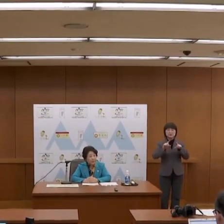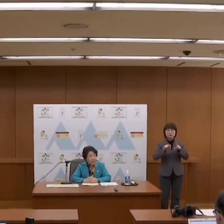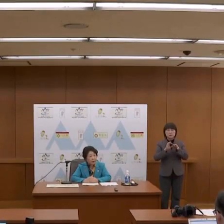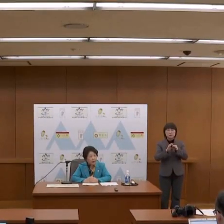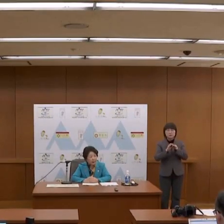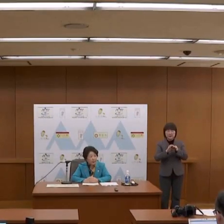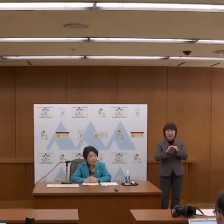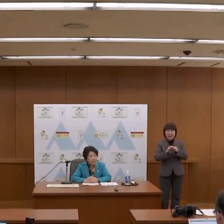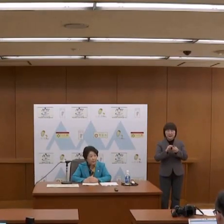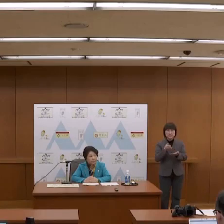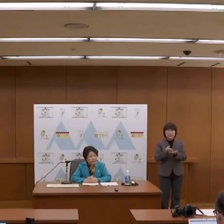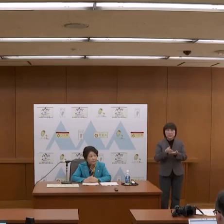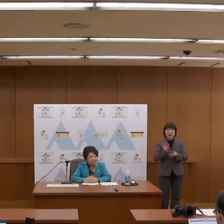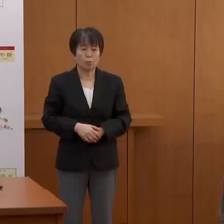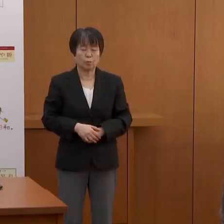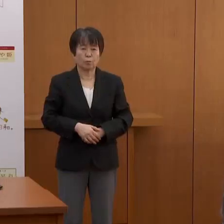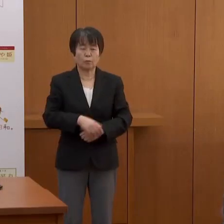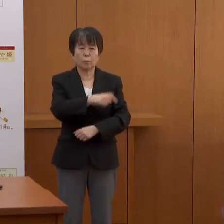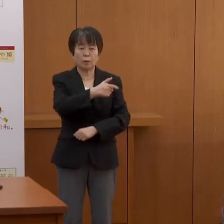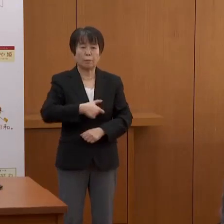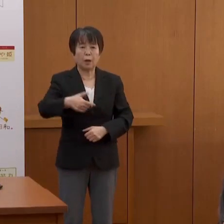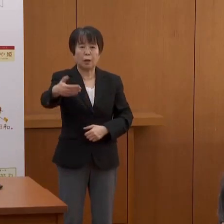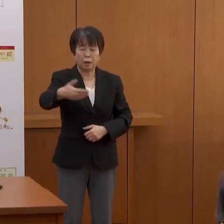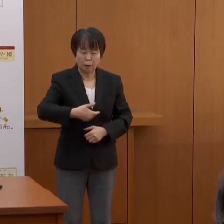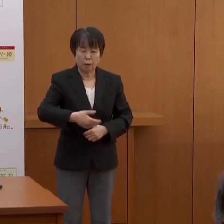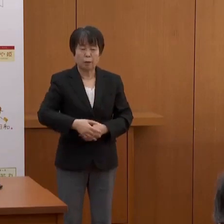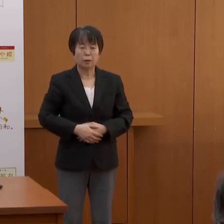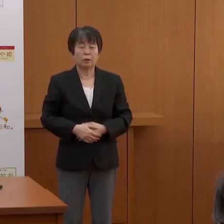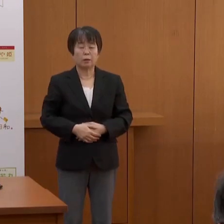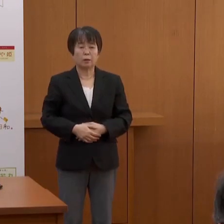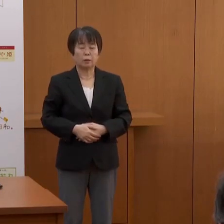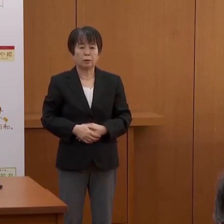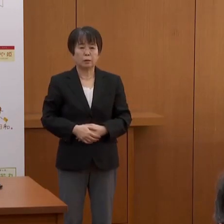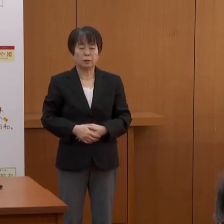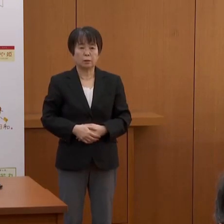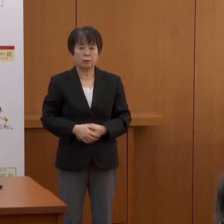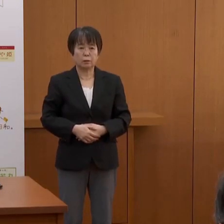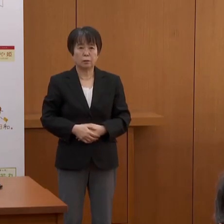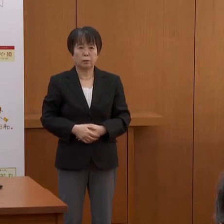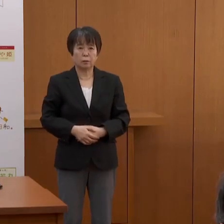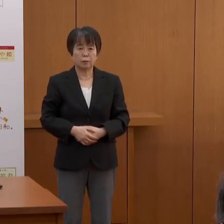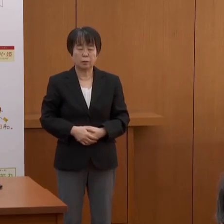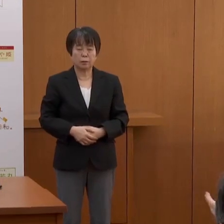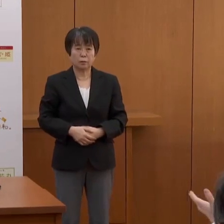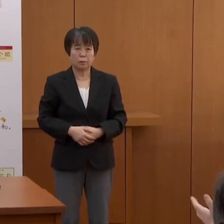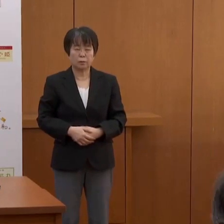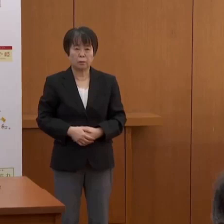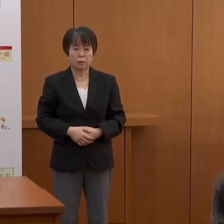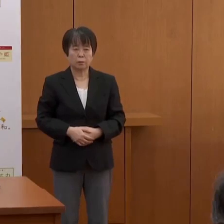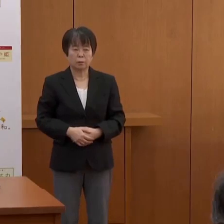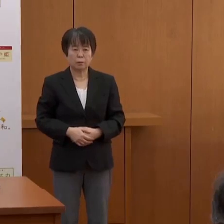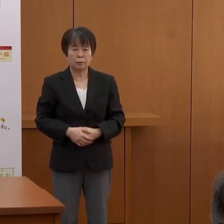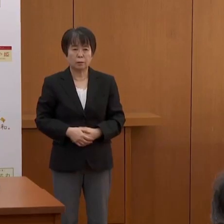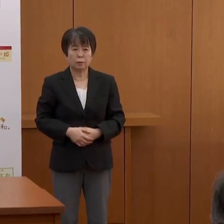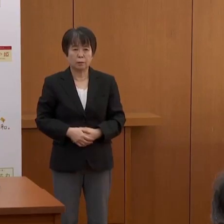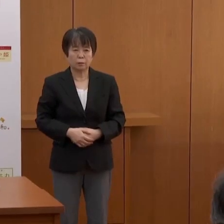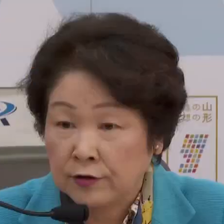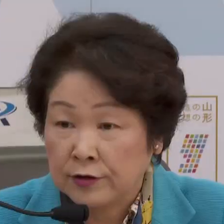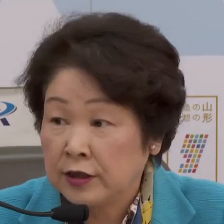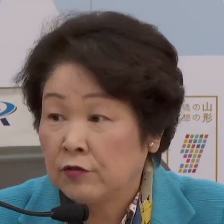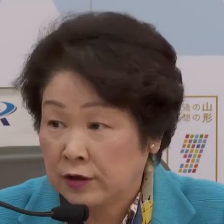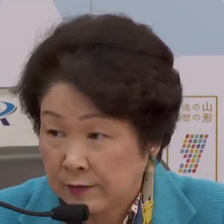をた市町村が実施している収工事費の補助の拡充などを検討中で新